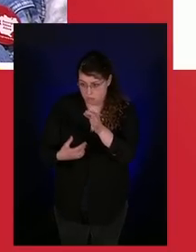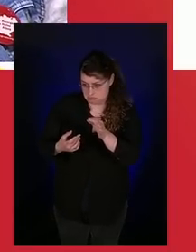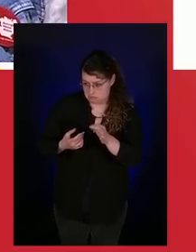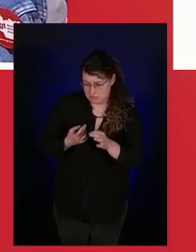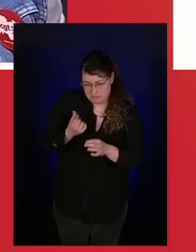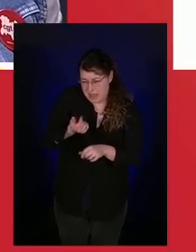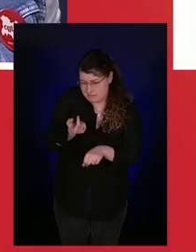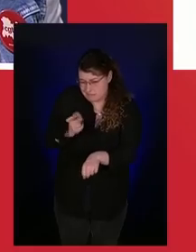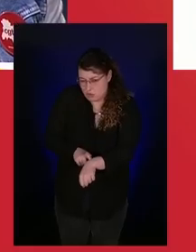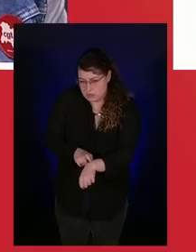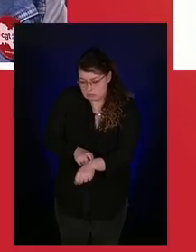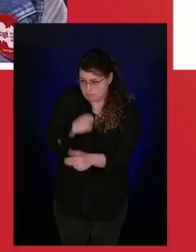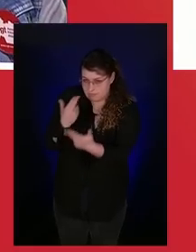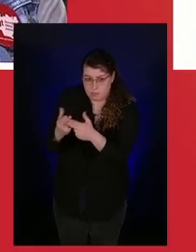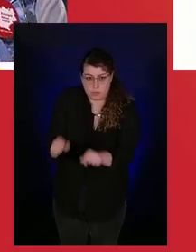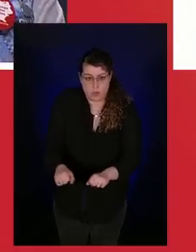immédiates.